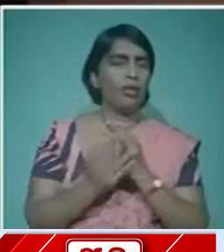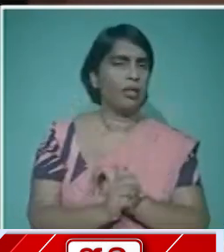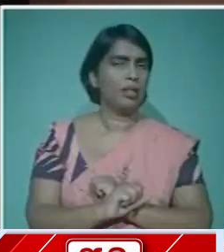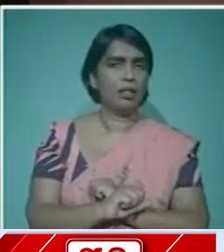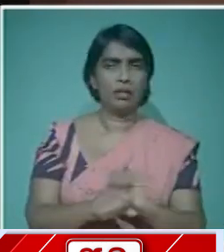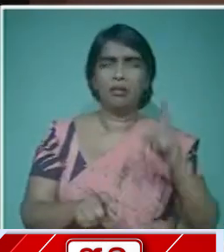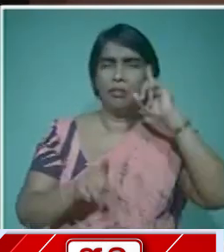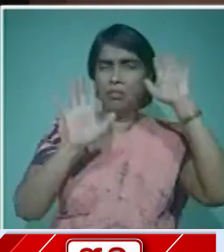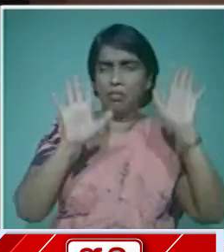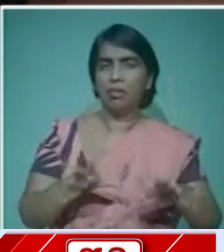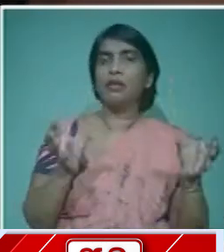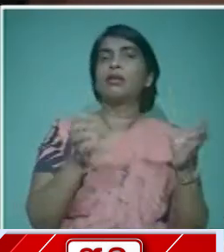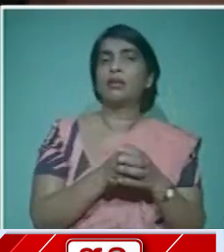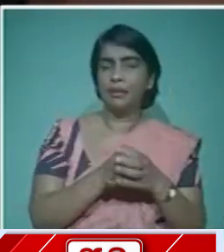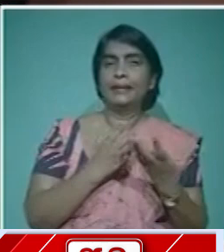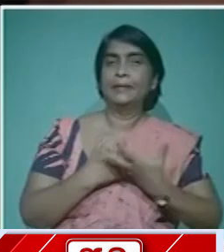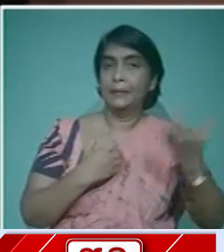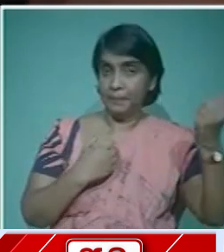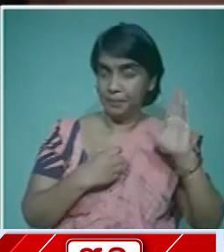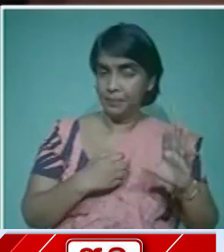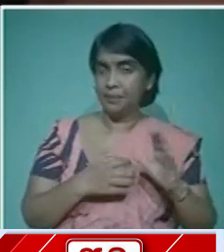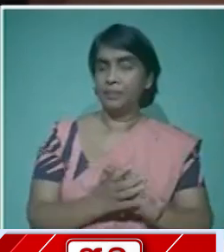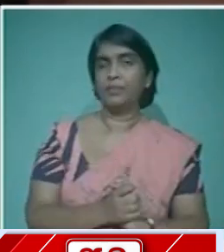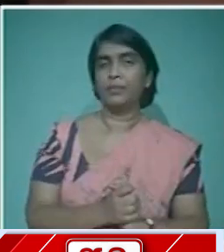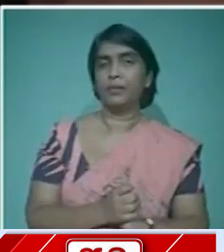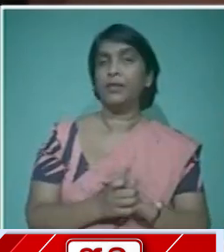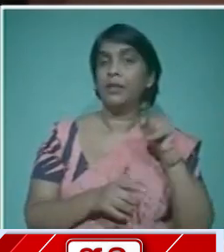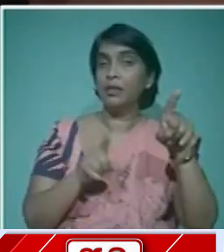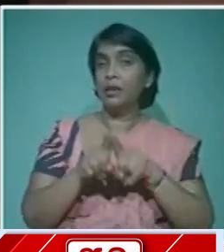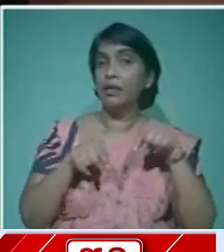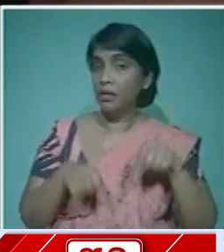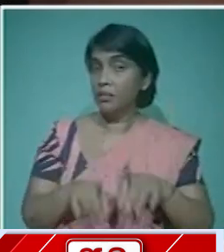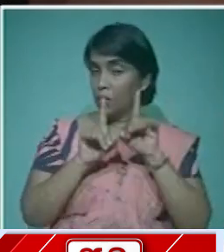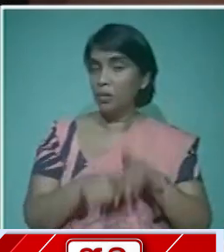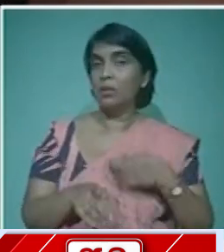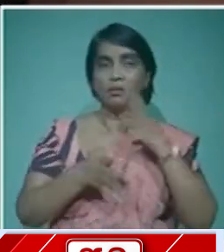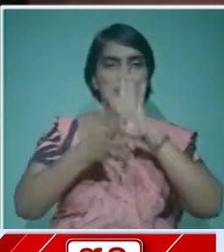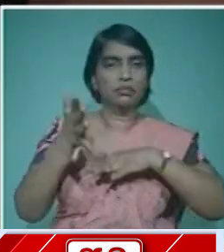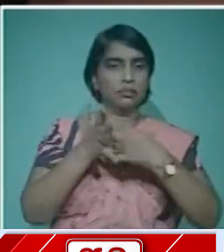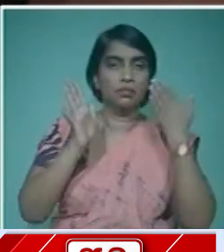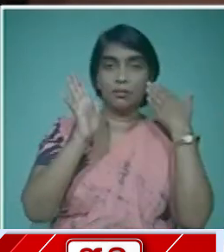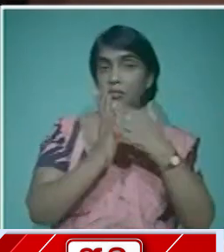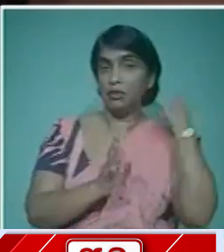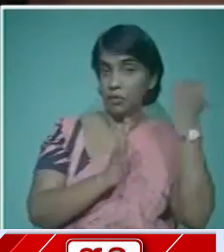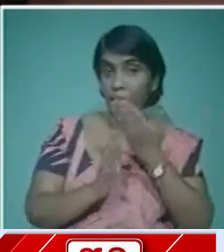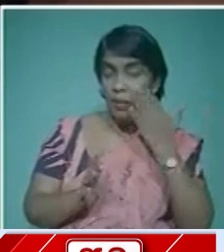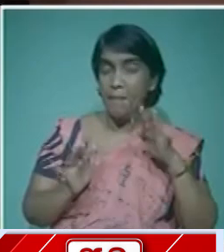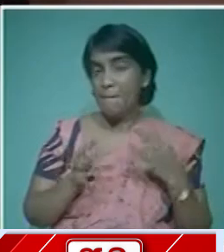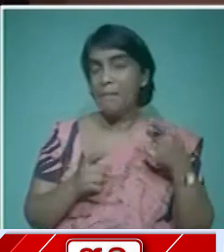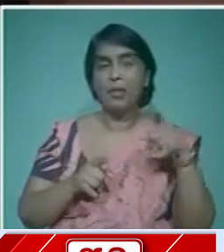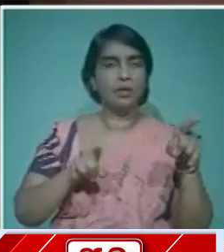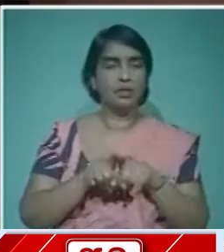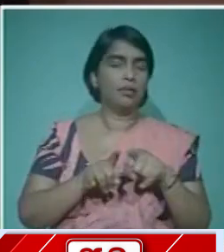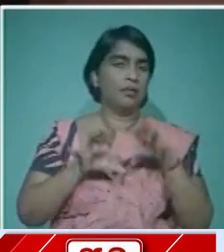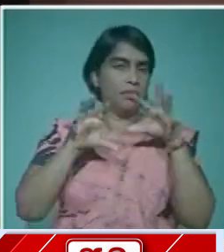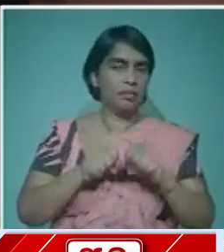ඉතාම අවිධිමත් කණ්ඩායමක් අතර පත් වෙන්න ගියේ. එහෙම වුණා නම් අද අපිට මේ අයවැය විවාද මෙතන කරන්න පුළුවන් වෙයිද නැද්ද? මොකද ඒ